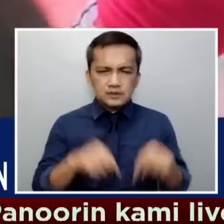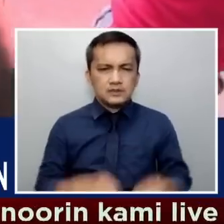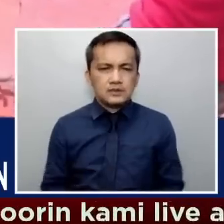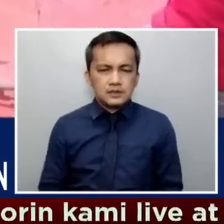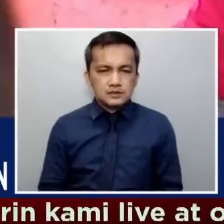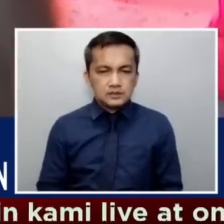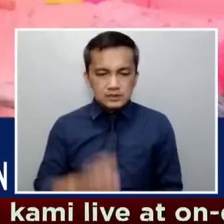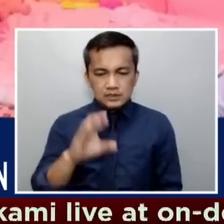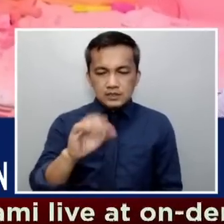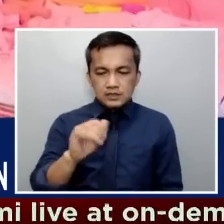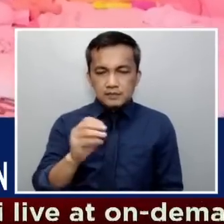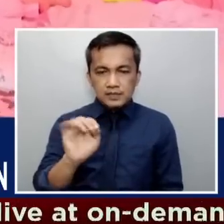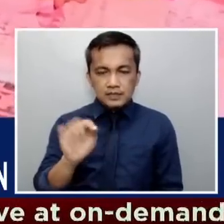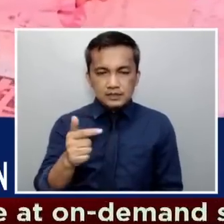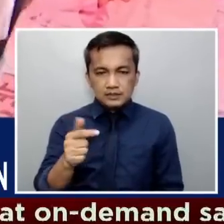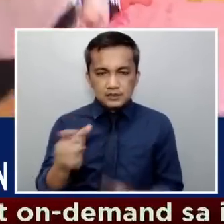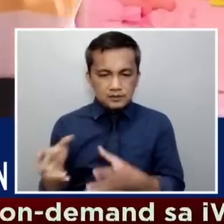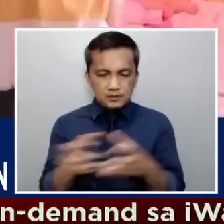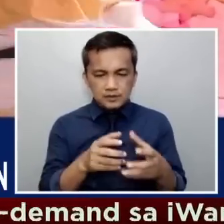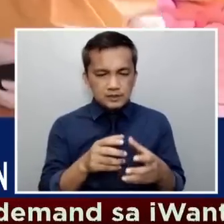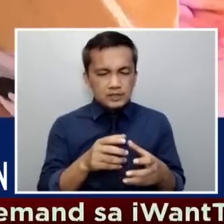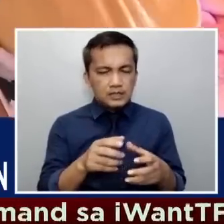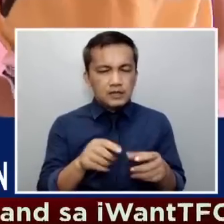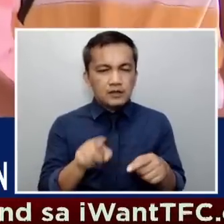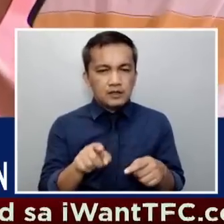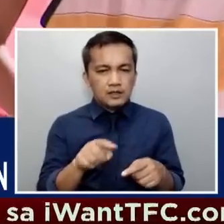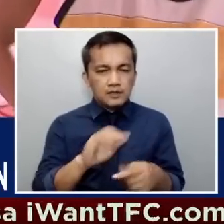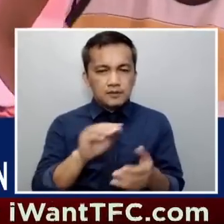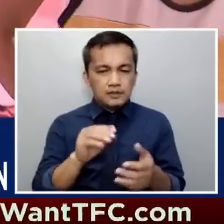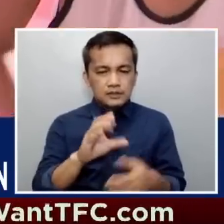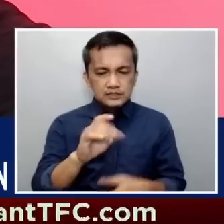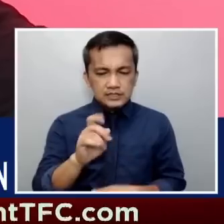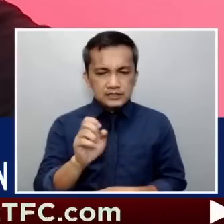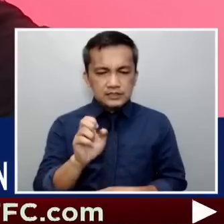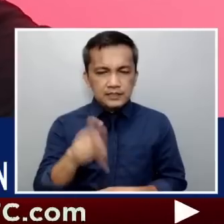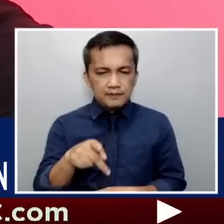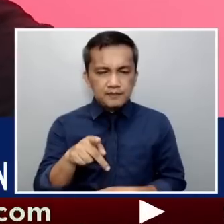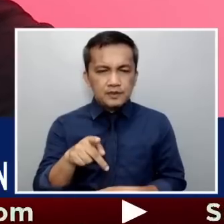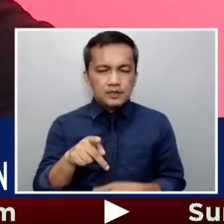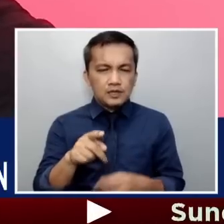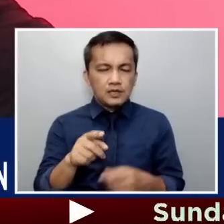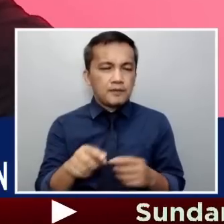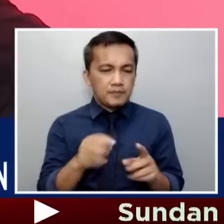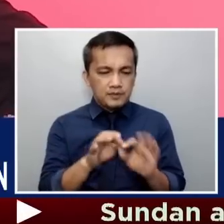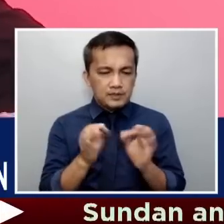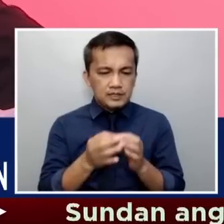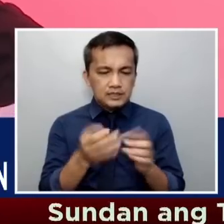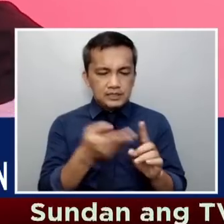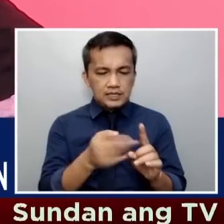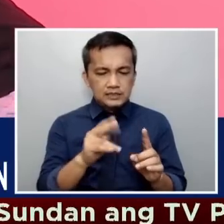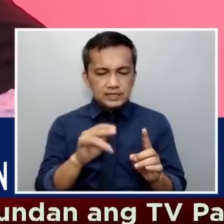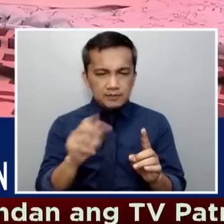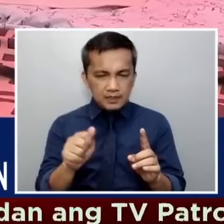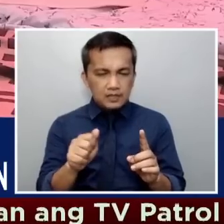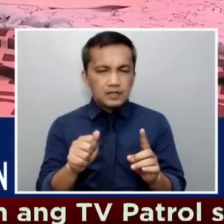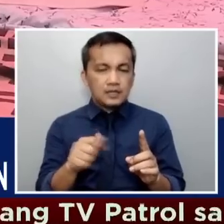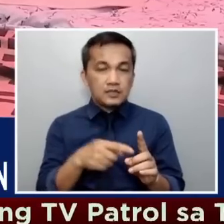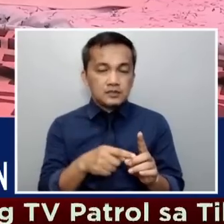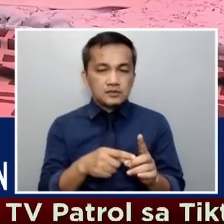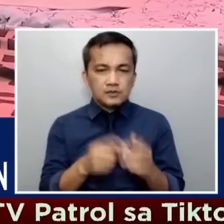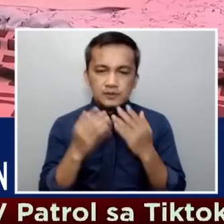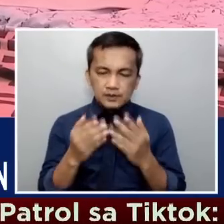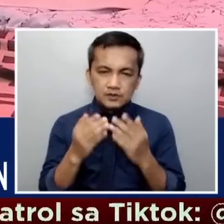Bungkaras Evacuation Center o CBEC naman ang pamilya ni Anselma. Laking pasalamat niya na kahit papaano'y